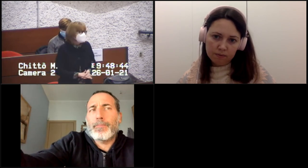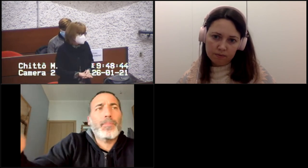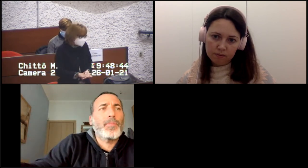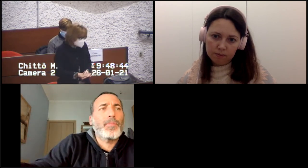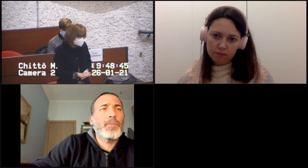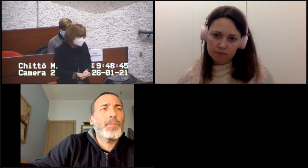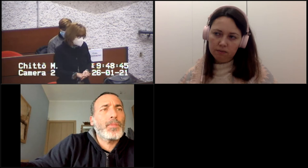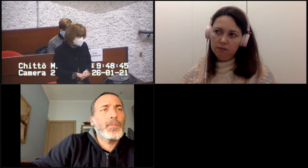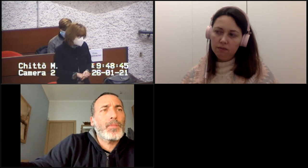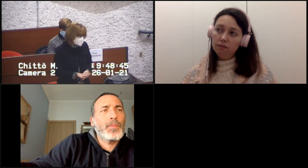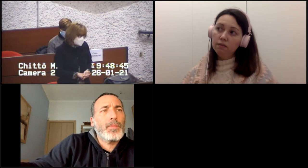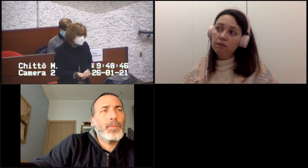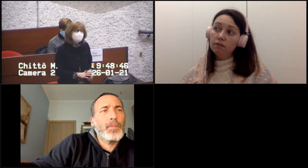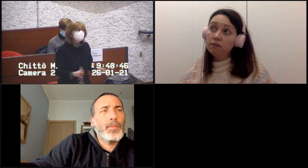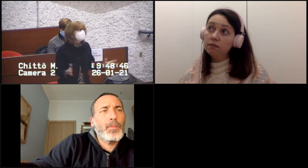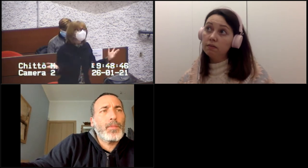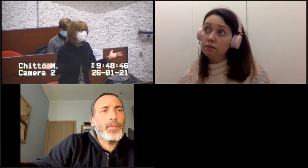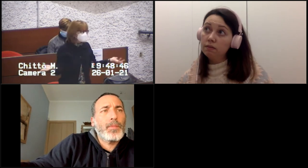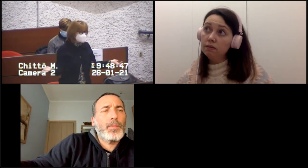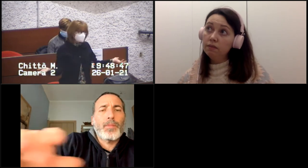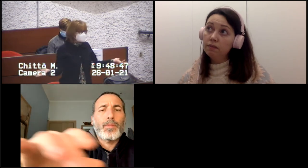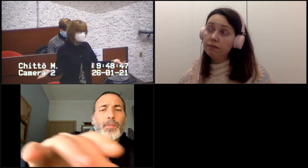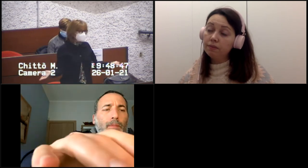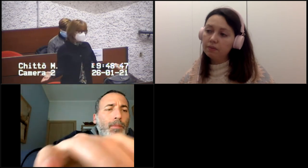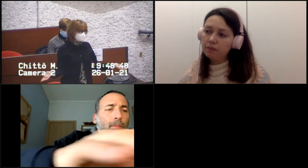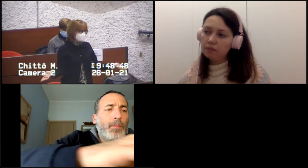scelta? Altrettanto. Non ci si lava